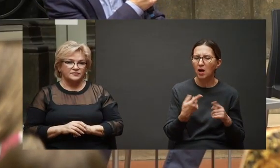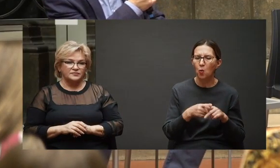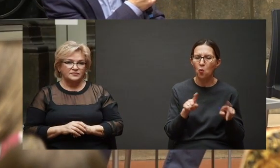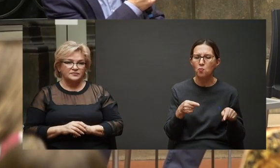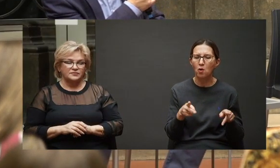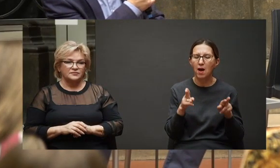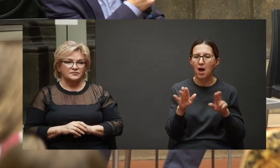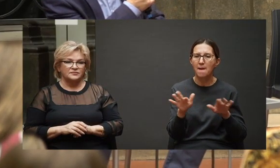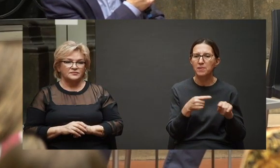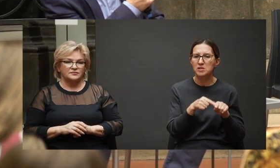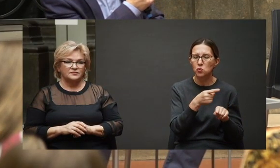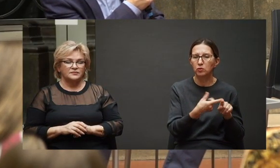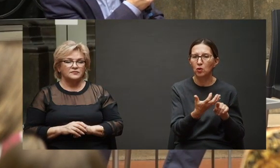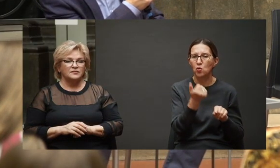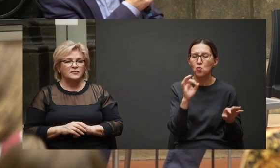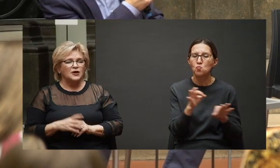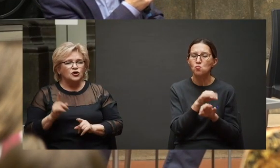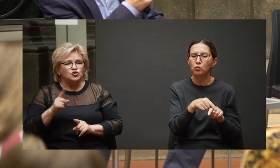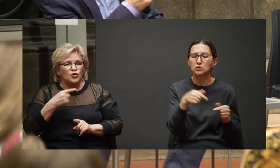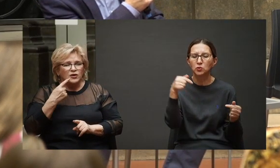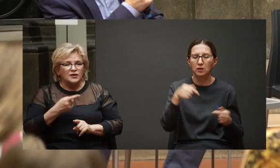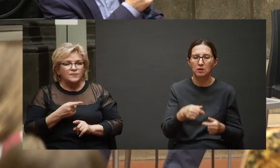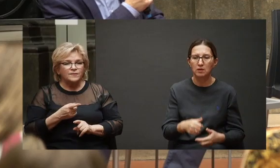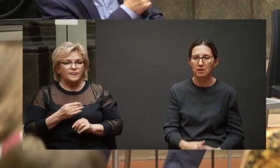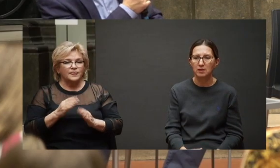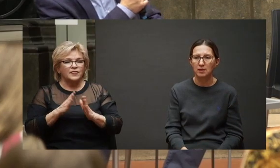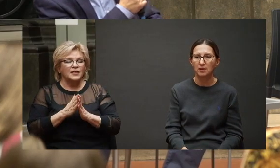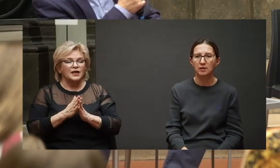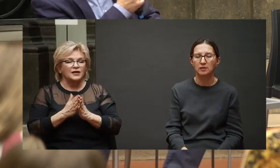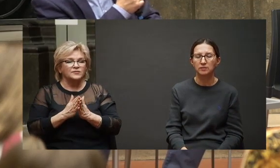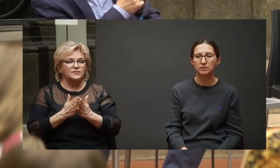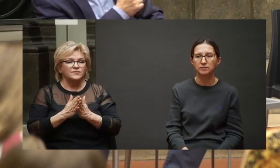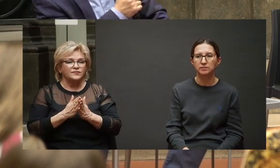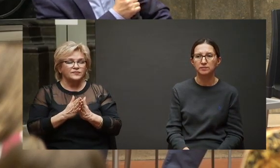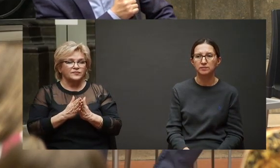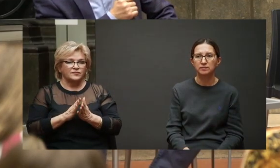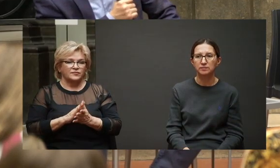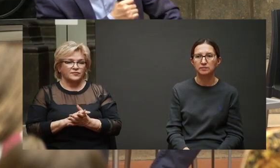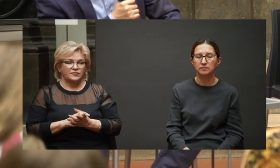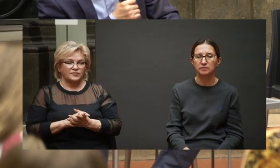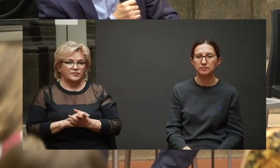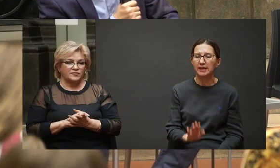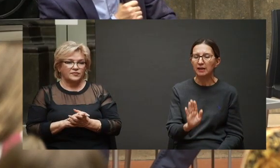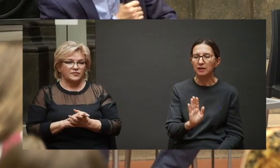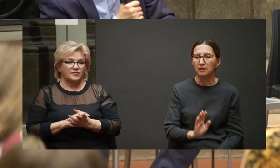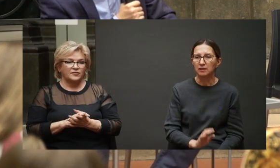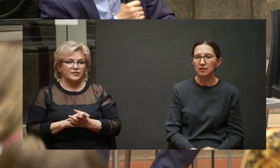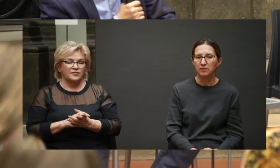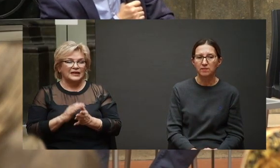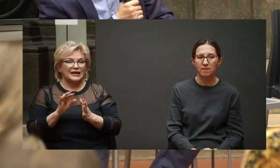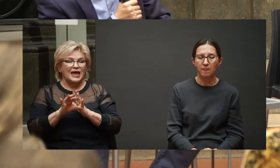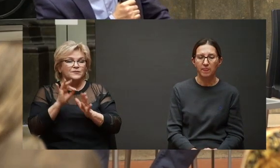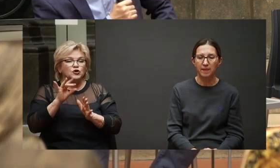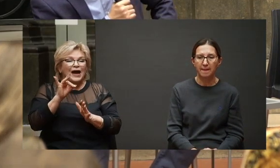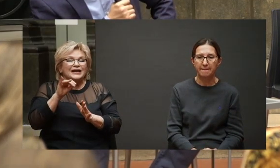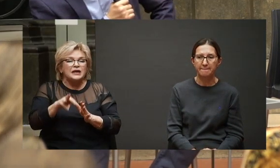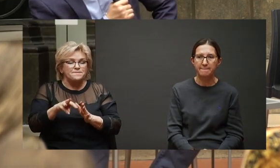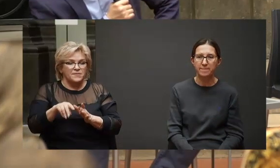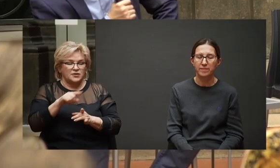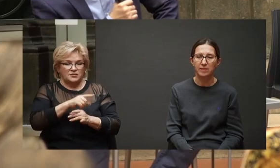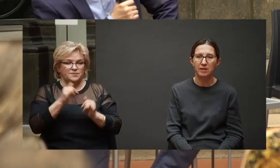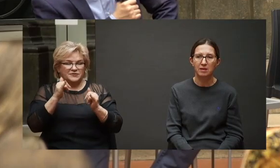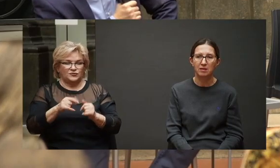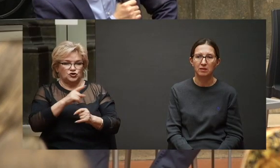была взята? А? Это музыка к какому? К Риму. К Риму. Да, нет, я говорю, что это к эпизоду «Рим», который